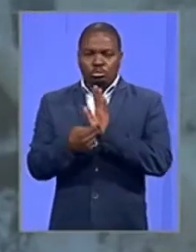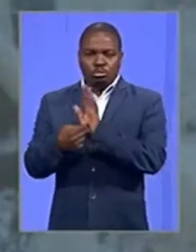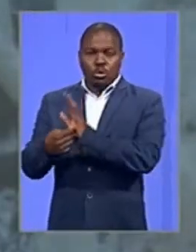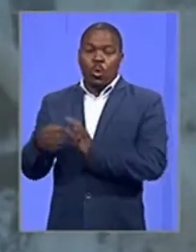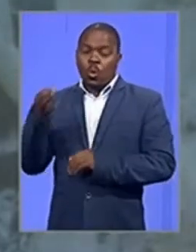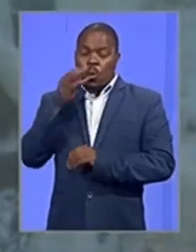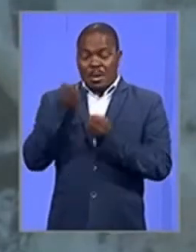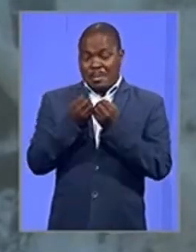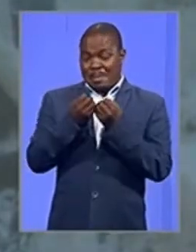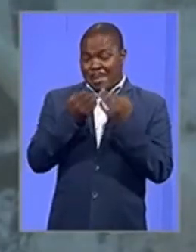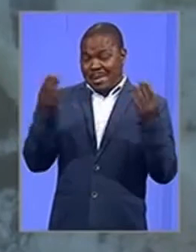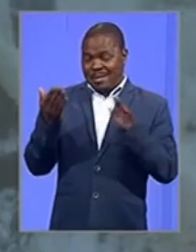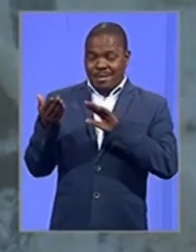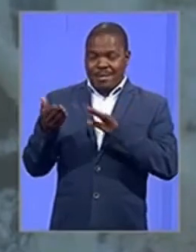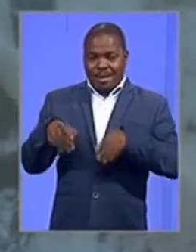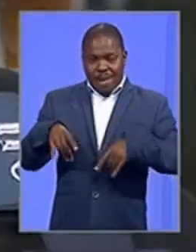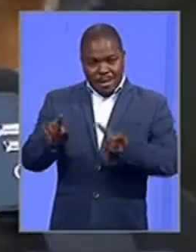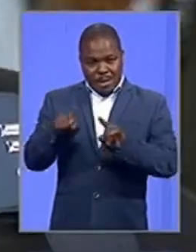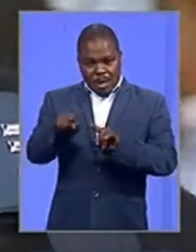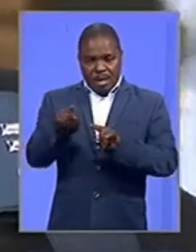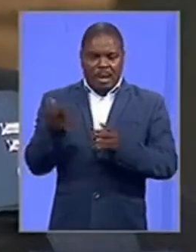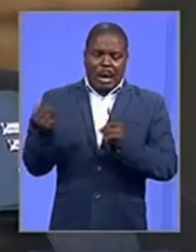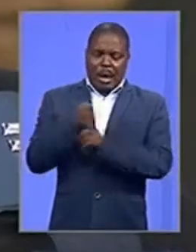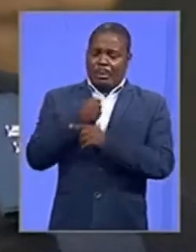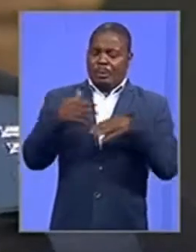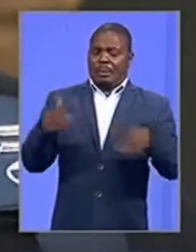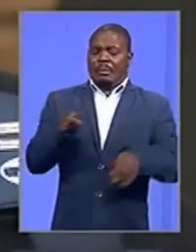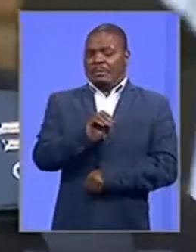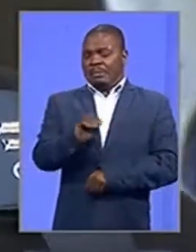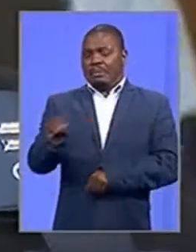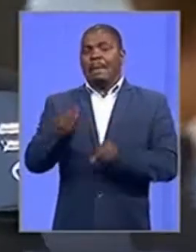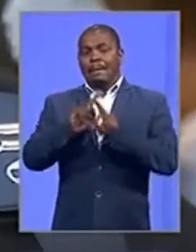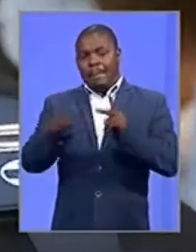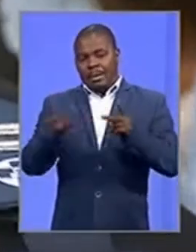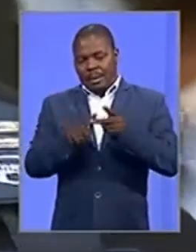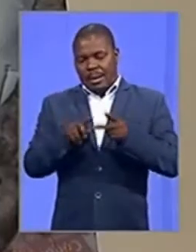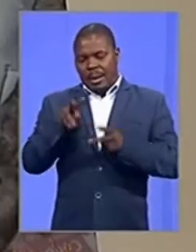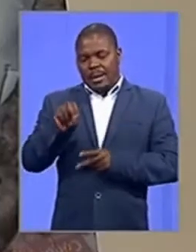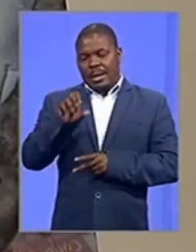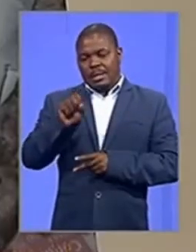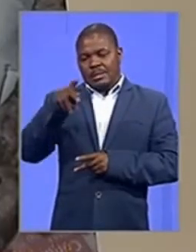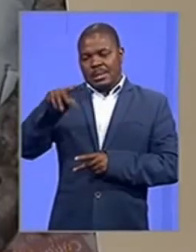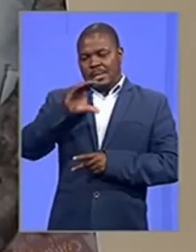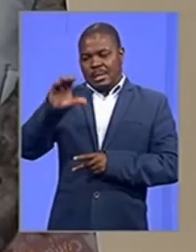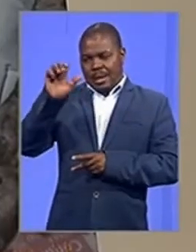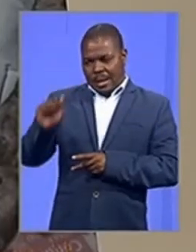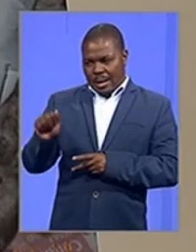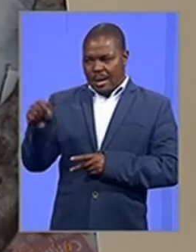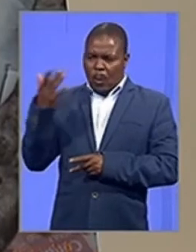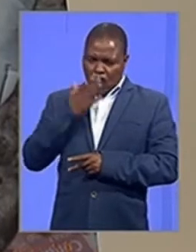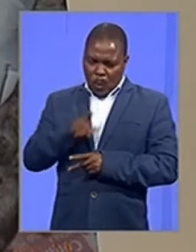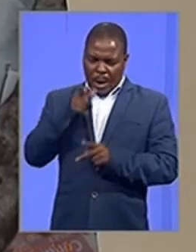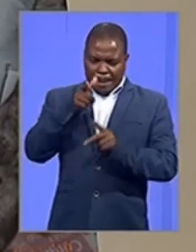jwa diphologolo di ne di sotlegile, o ne a sa dumalane le kopo ya NSPCA ya go di